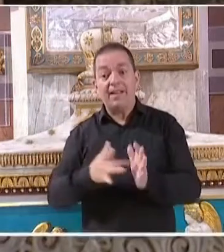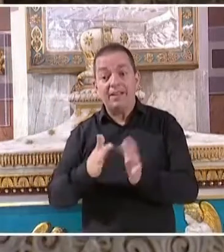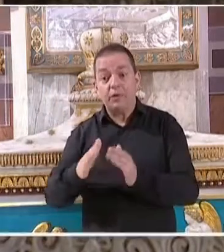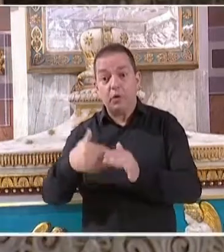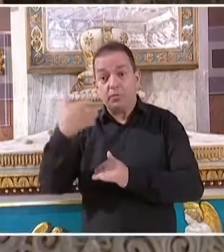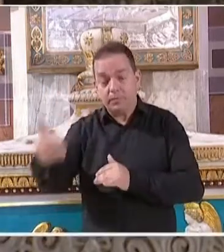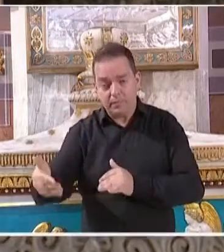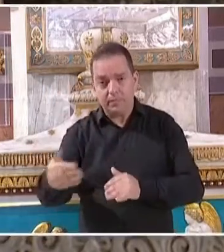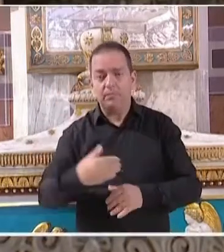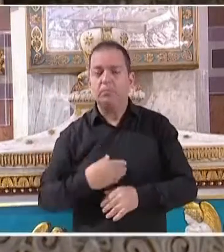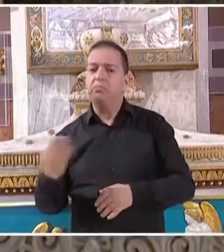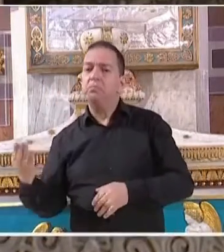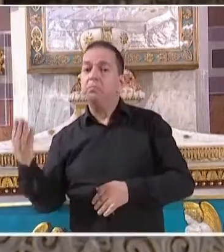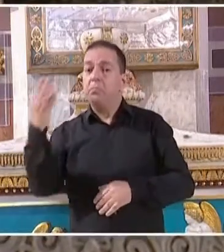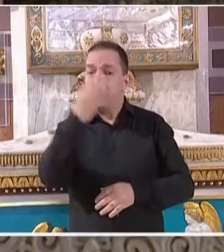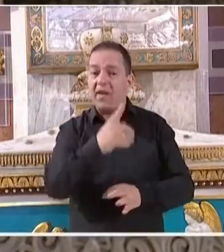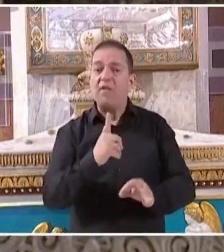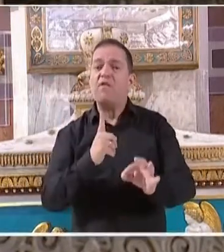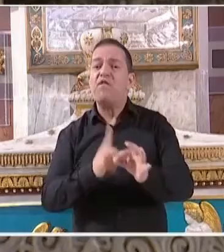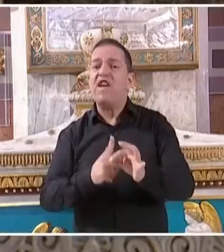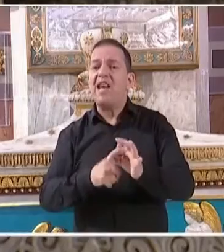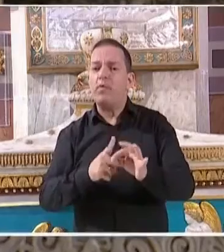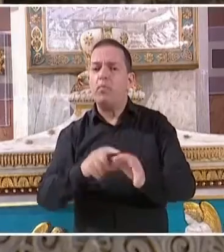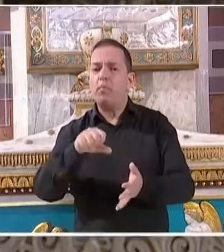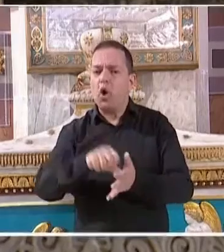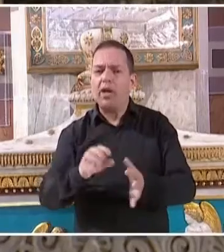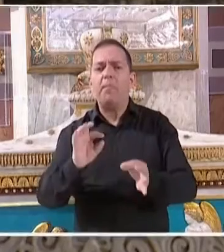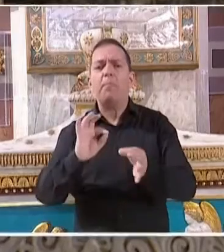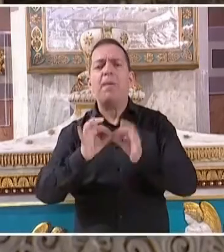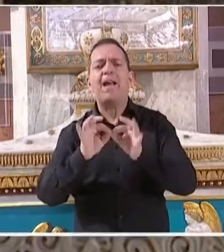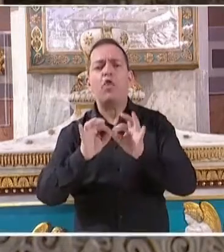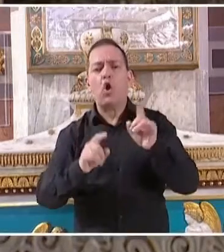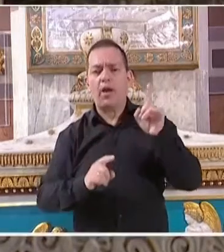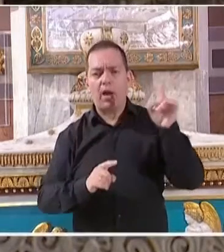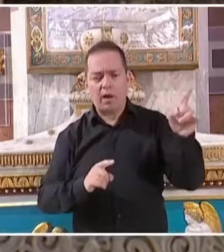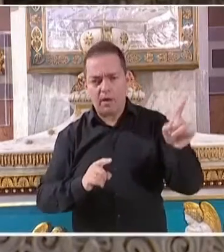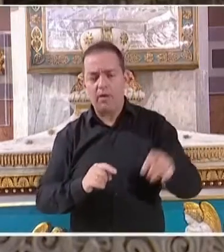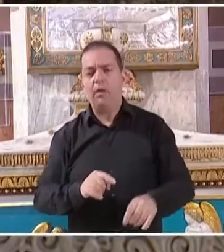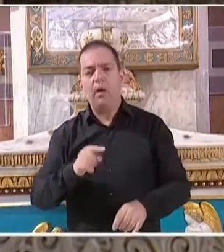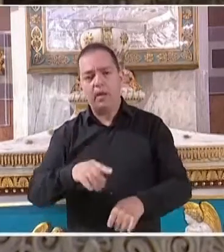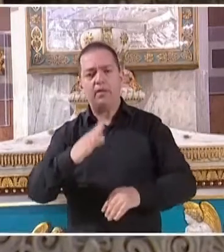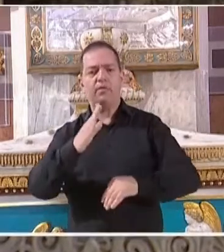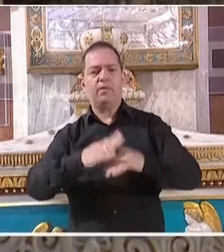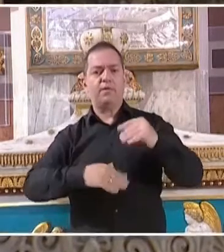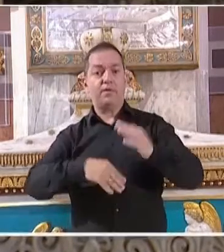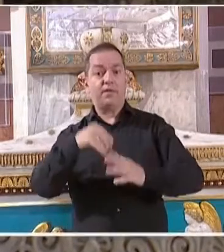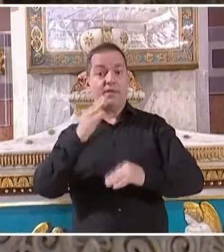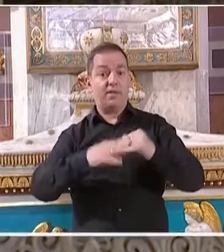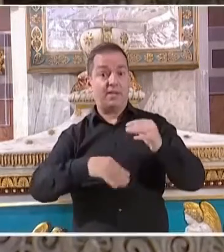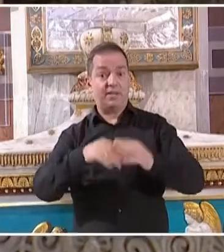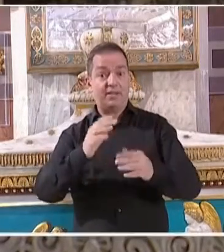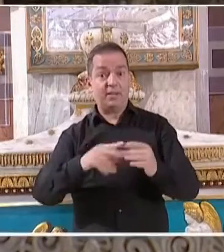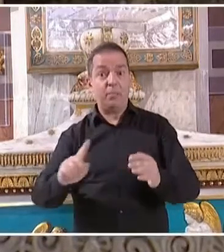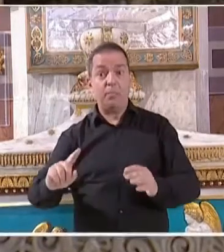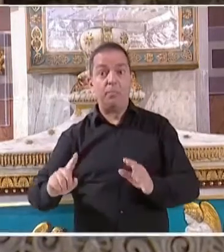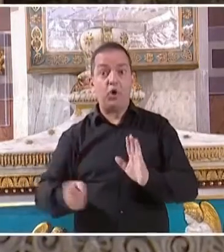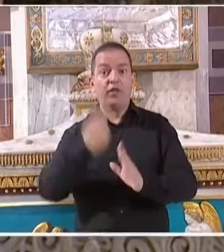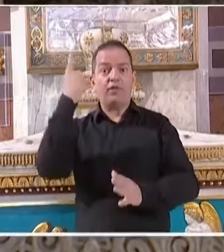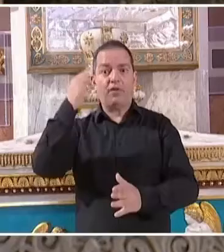της Μακεδονίας, όπου ιδρύουν την πρώτη επί ευρωπαϊκού